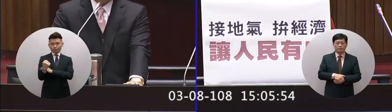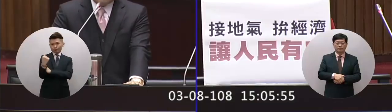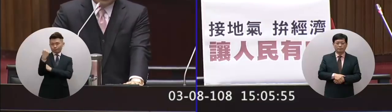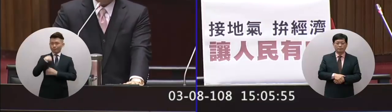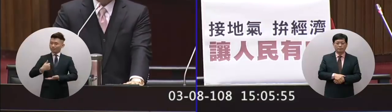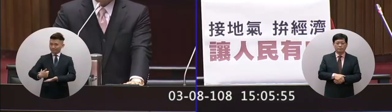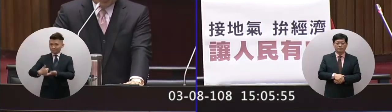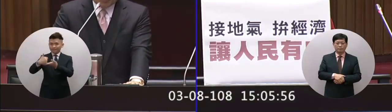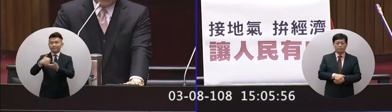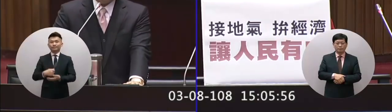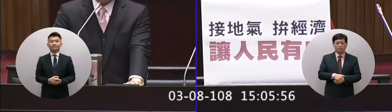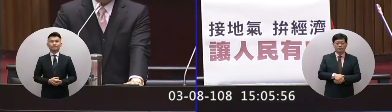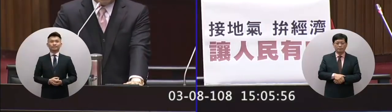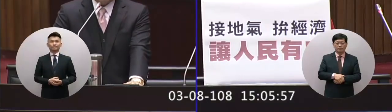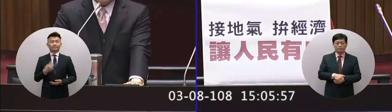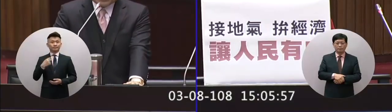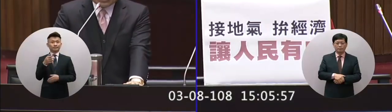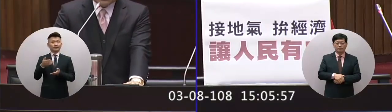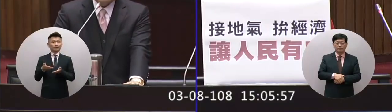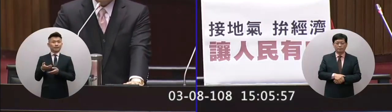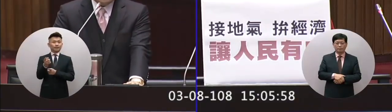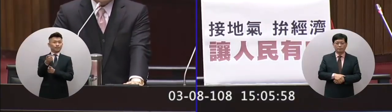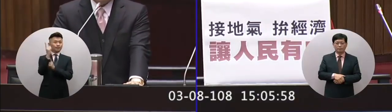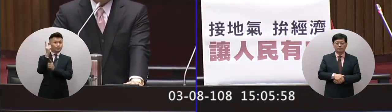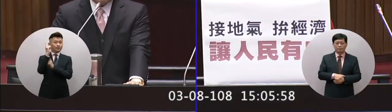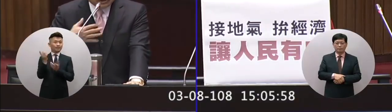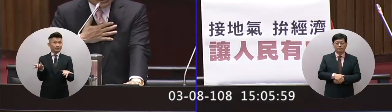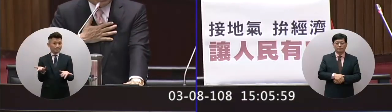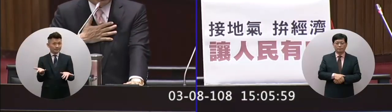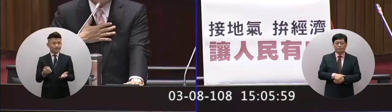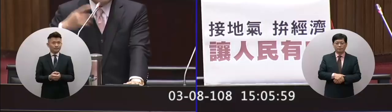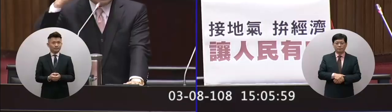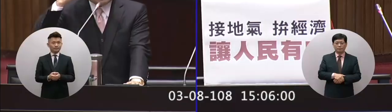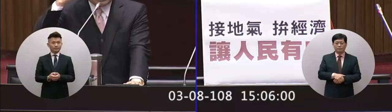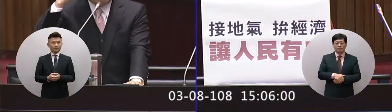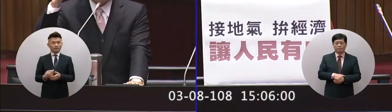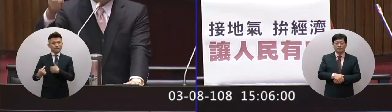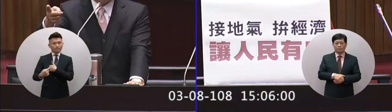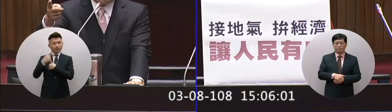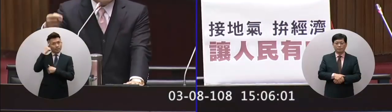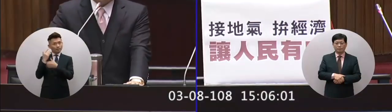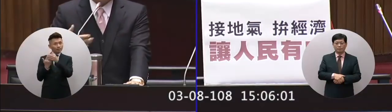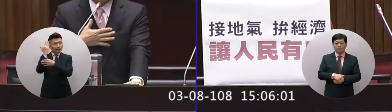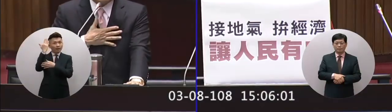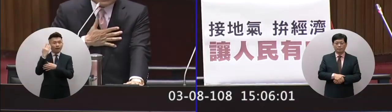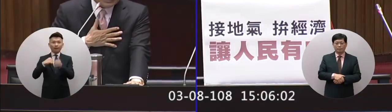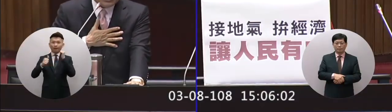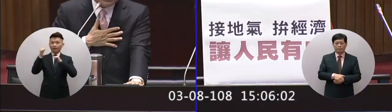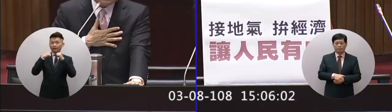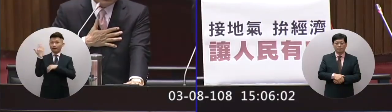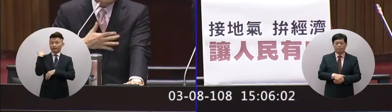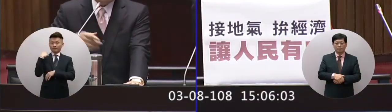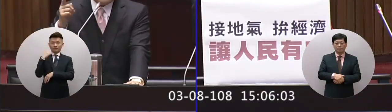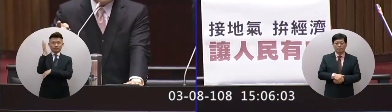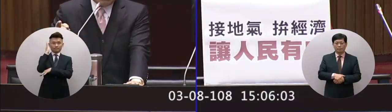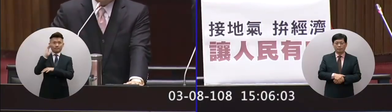很敬佩。而有关这个钓鱼的事情，其实激起我一个想法，就早年我在当省